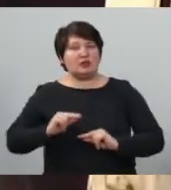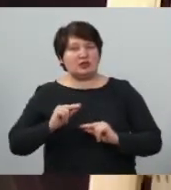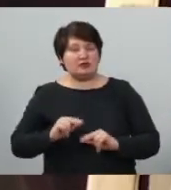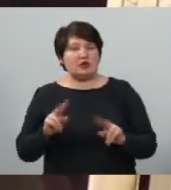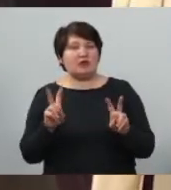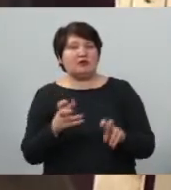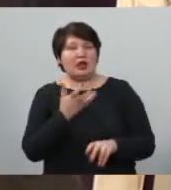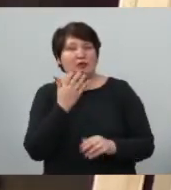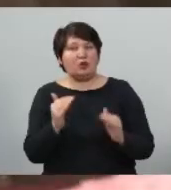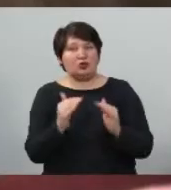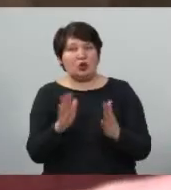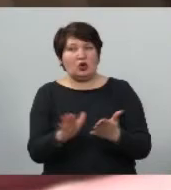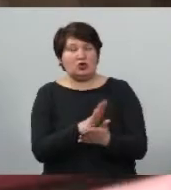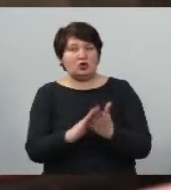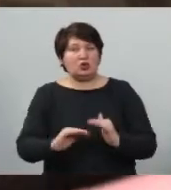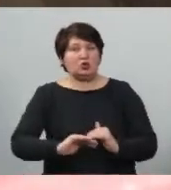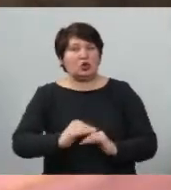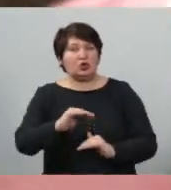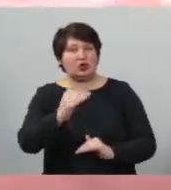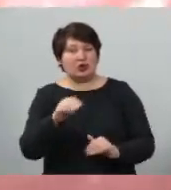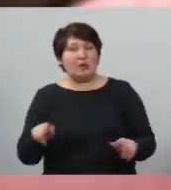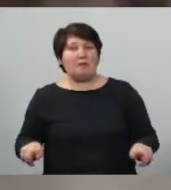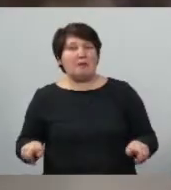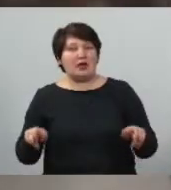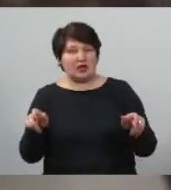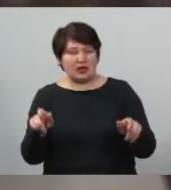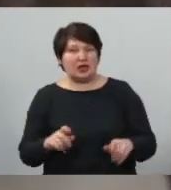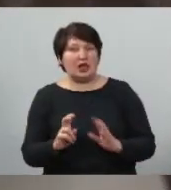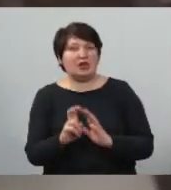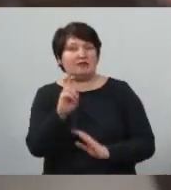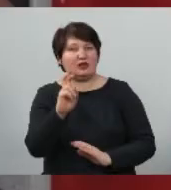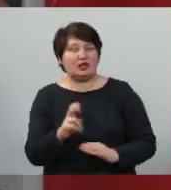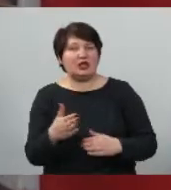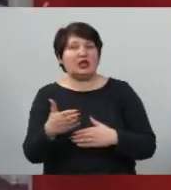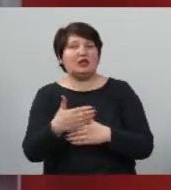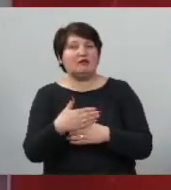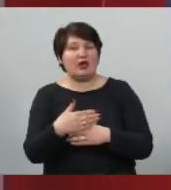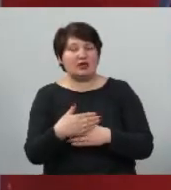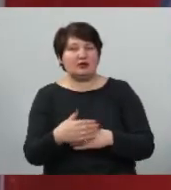Вони очищують сходові клітки, перила, ліфти та двері.